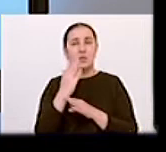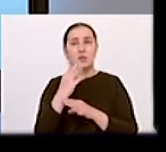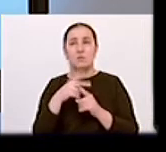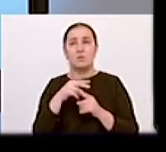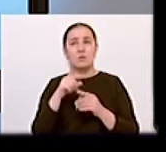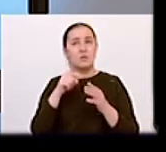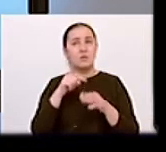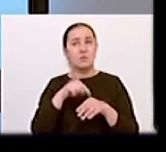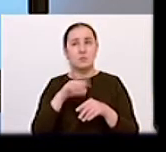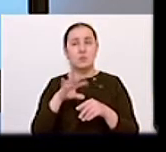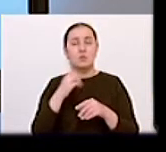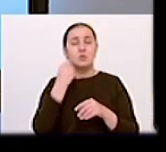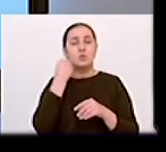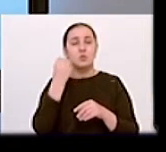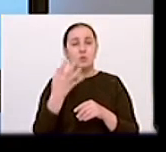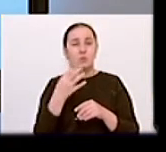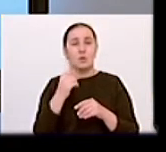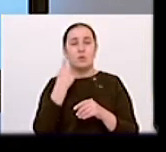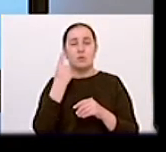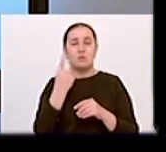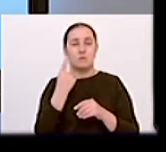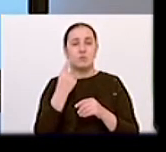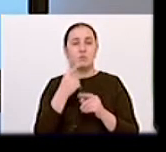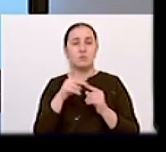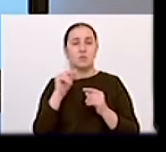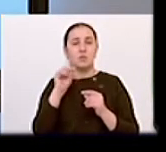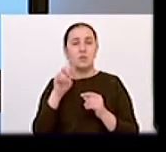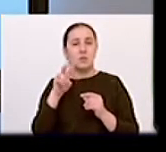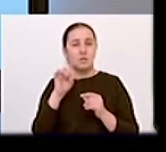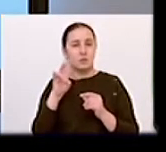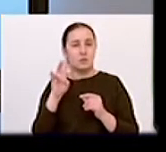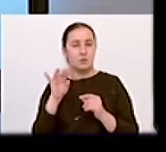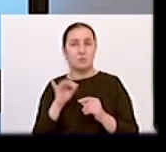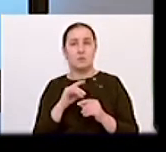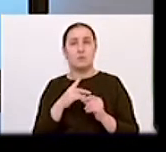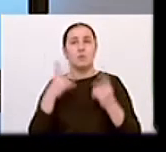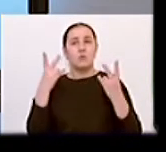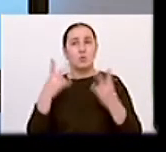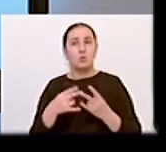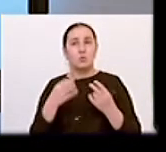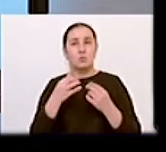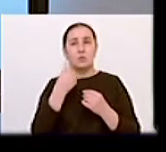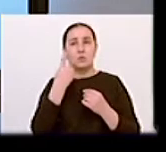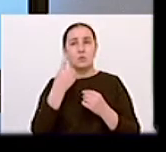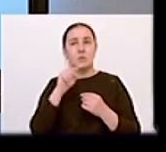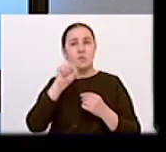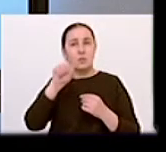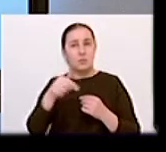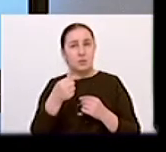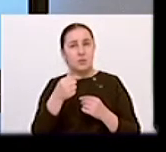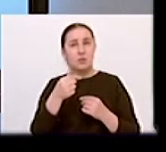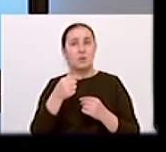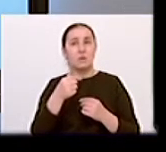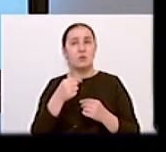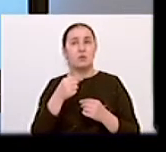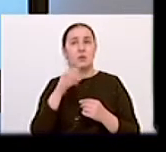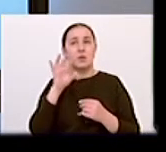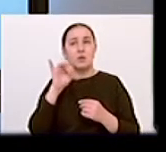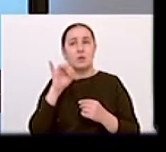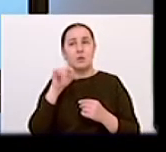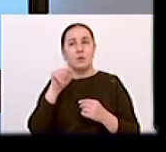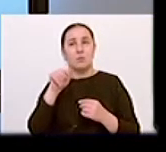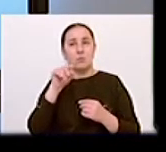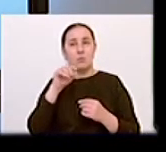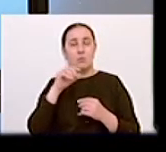заметили? Сколько однородных членов? Нужна еще одна запятая. А